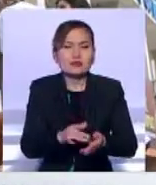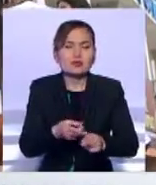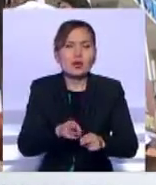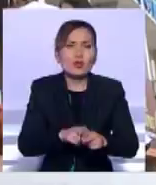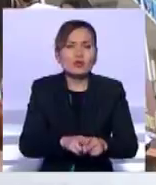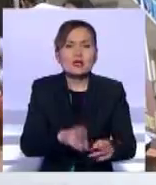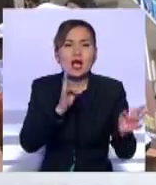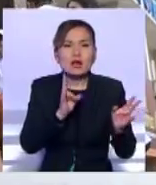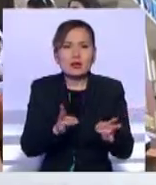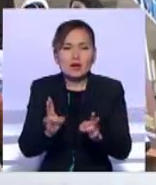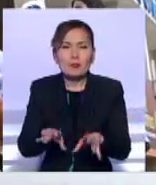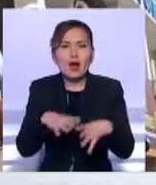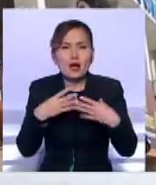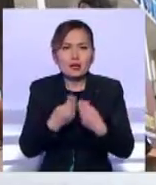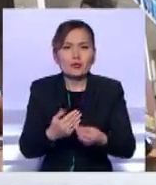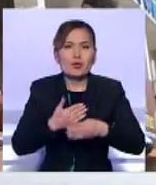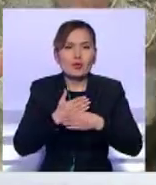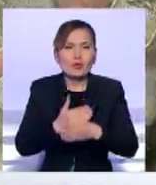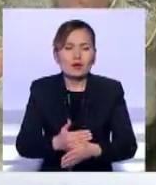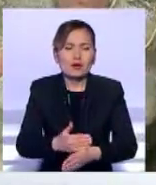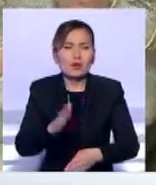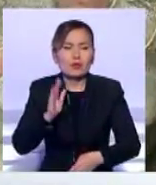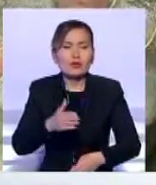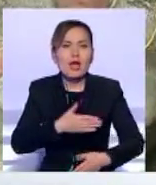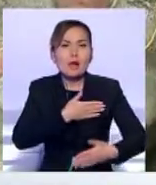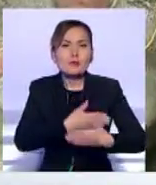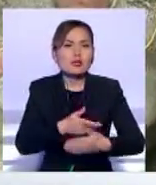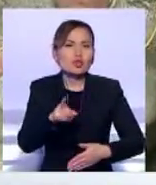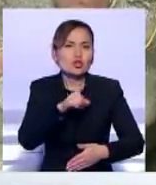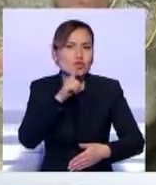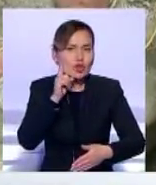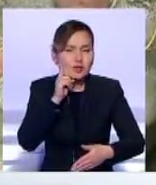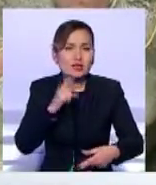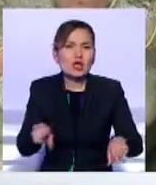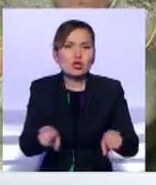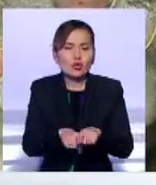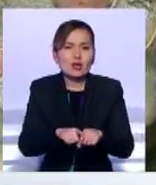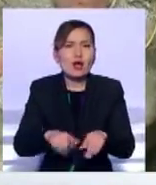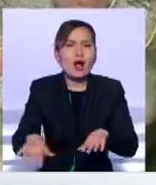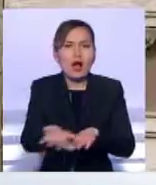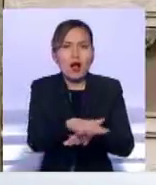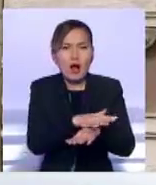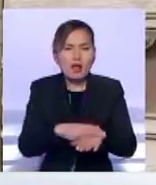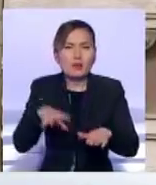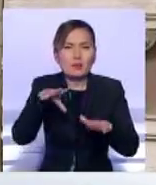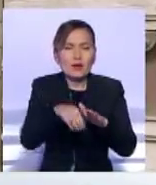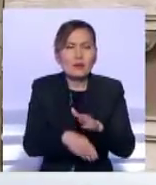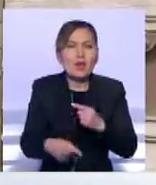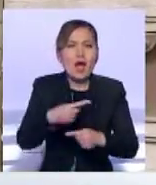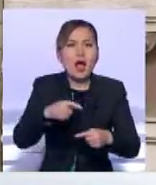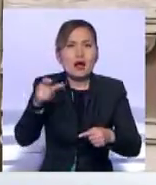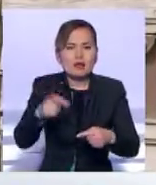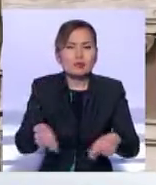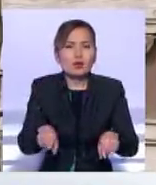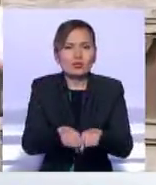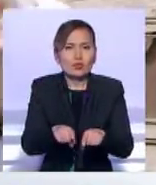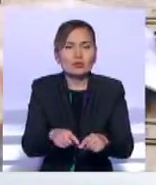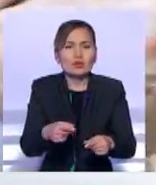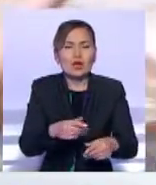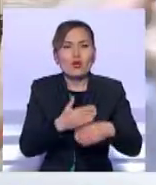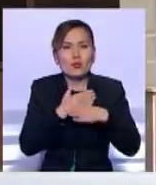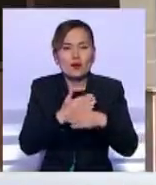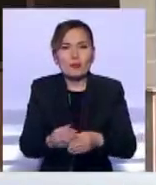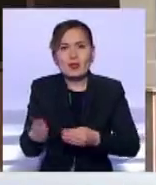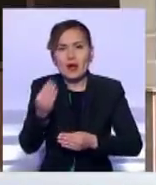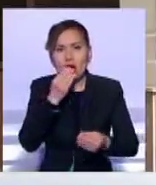аягөзге көмек деп үндеу жариялаған болатын. Белсенді жастардың бұл бастамасына жергілікті халықпен қатар кәсіпкерлерде үлкен қолдау көрсетті. Олар